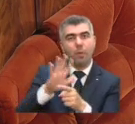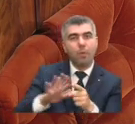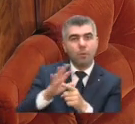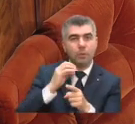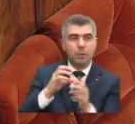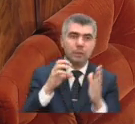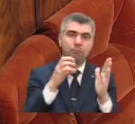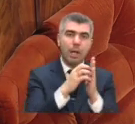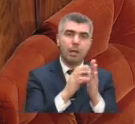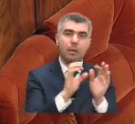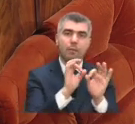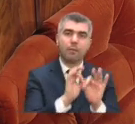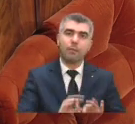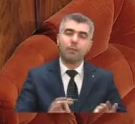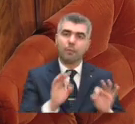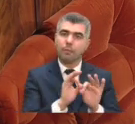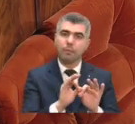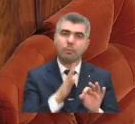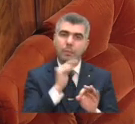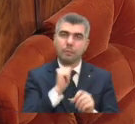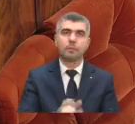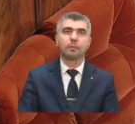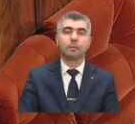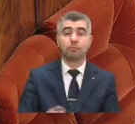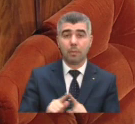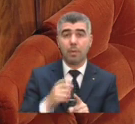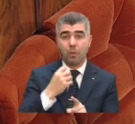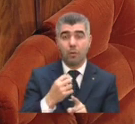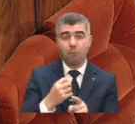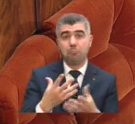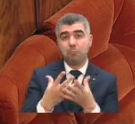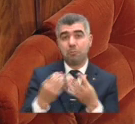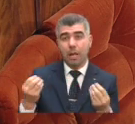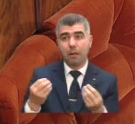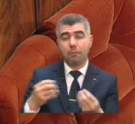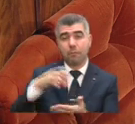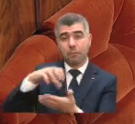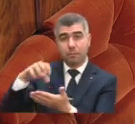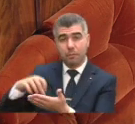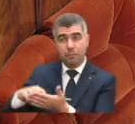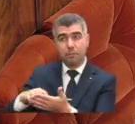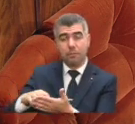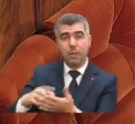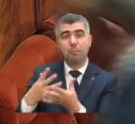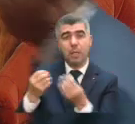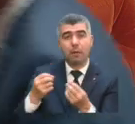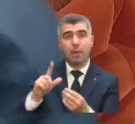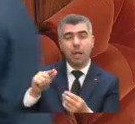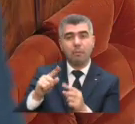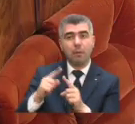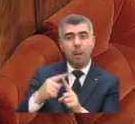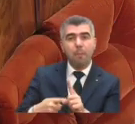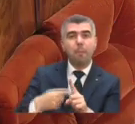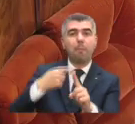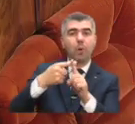عدادات ودون احترام شروط السلامة، حيث أن هذا الاستغلال المفرط في بعض الأحيان والعشوائي ينتج عنه تزايد الضغط